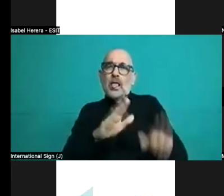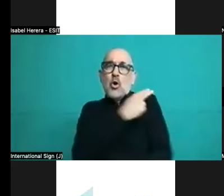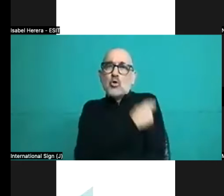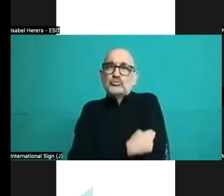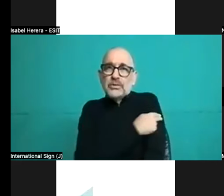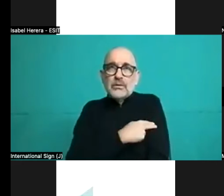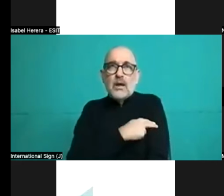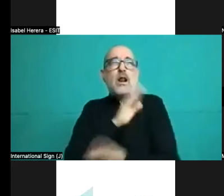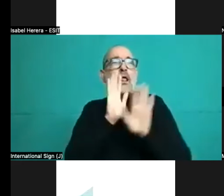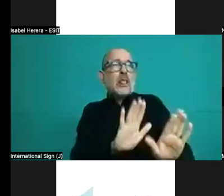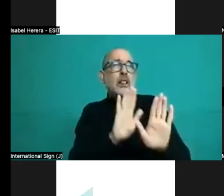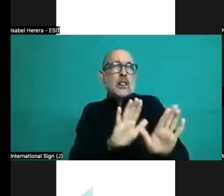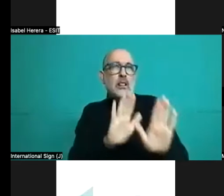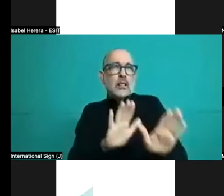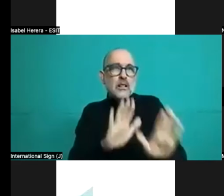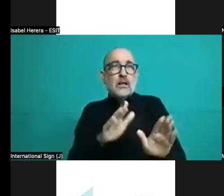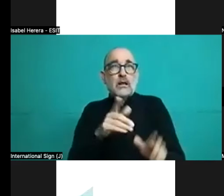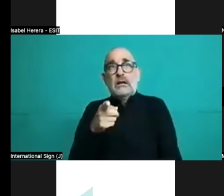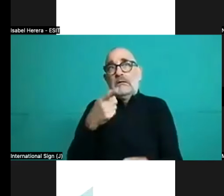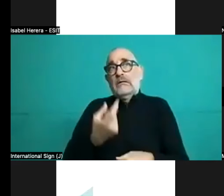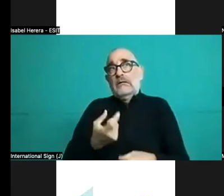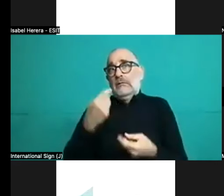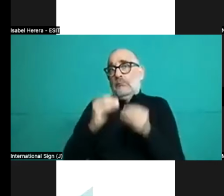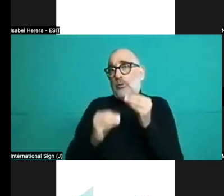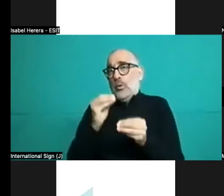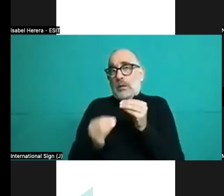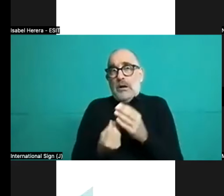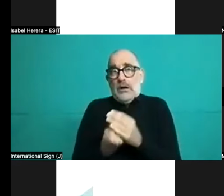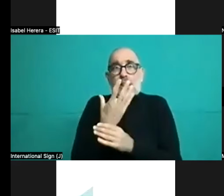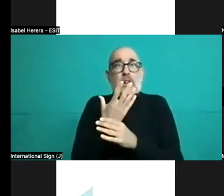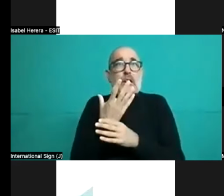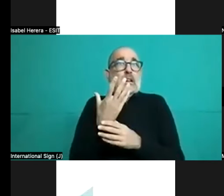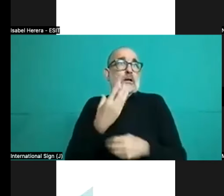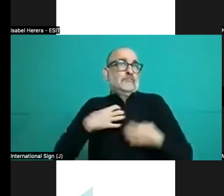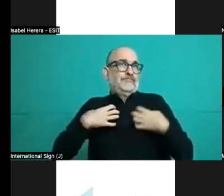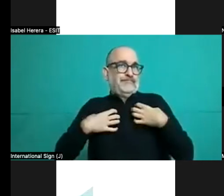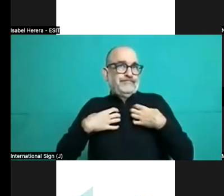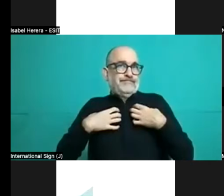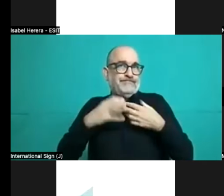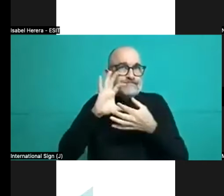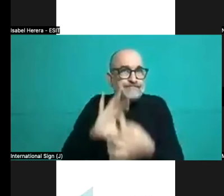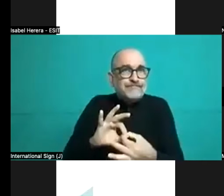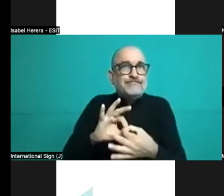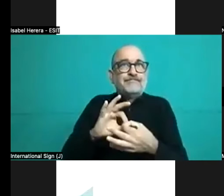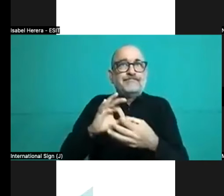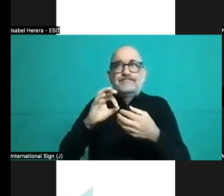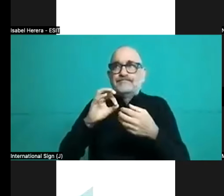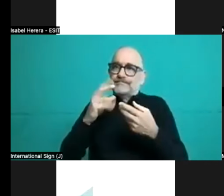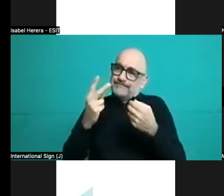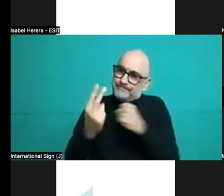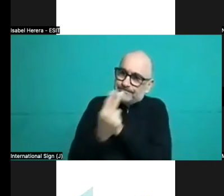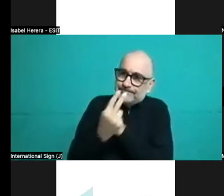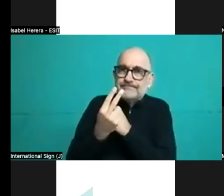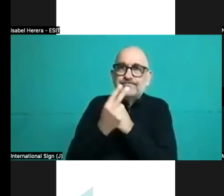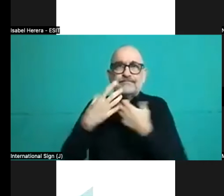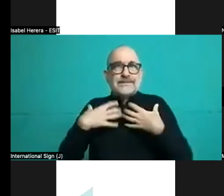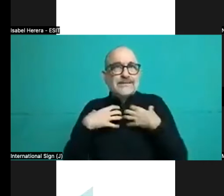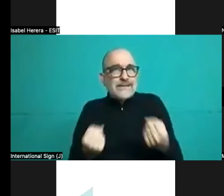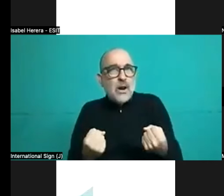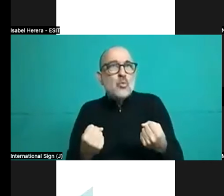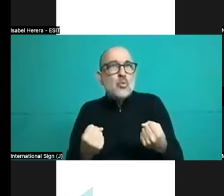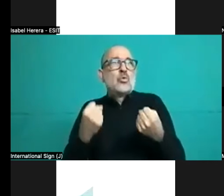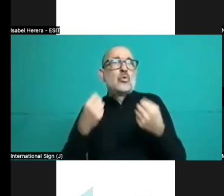malheureusement été victime des effets, des dommages L'erreur